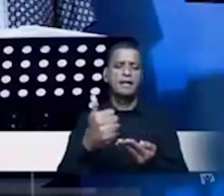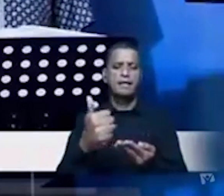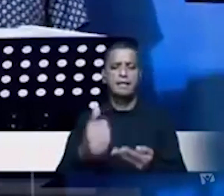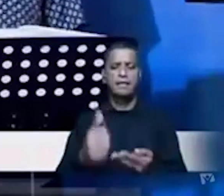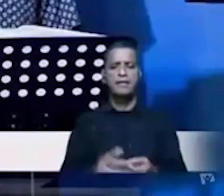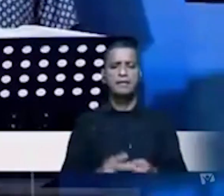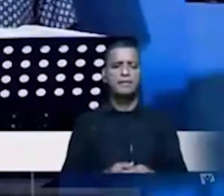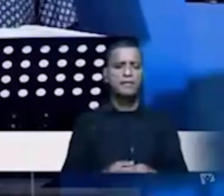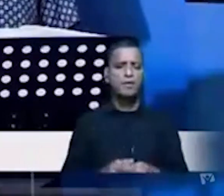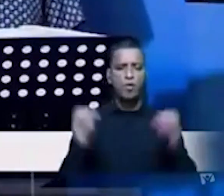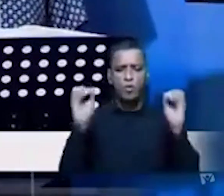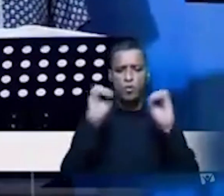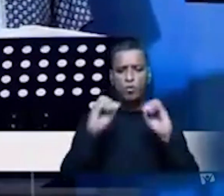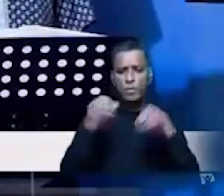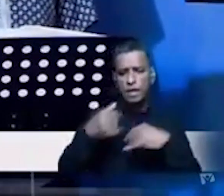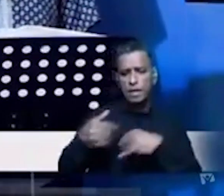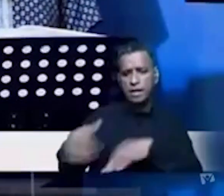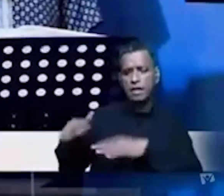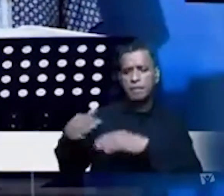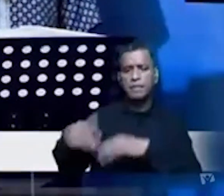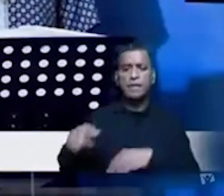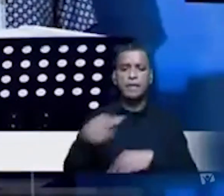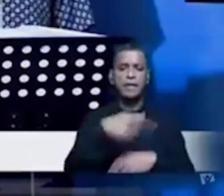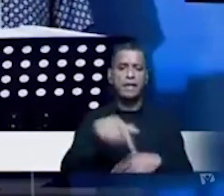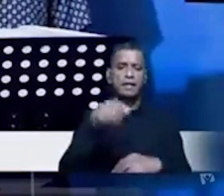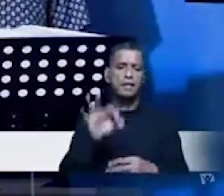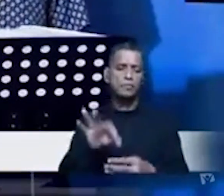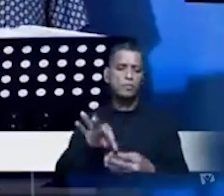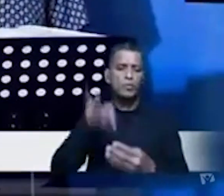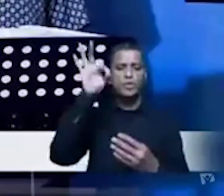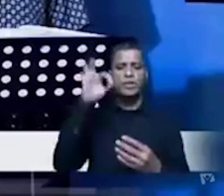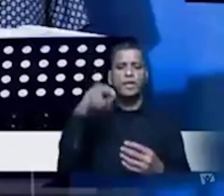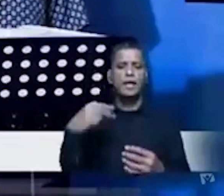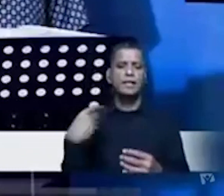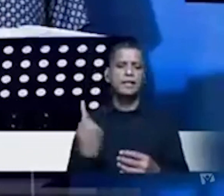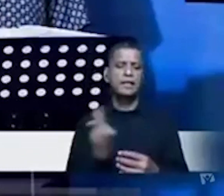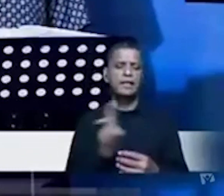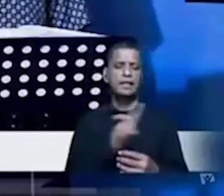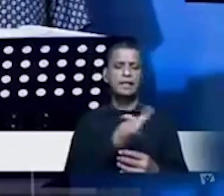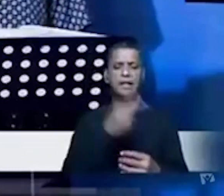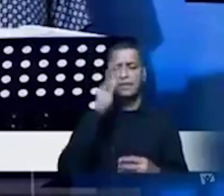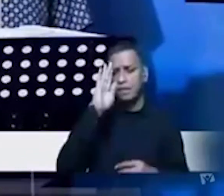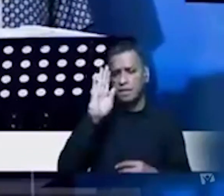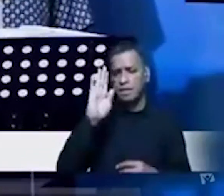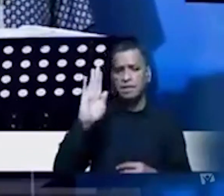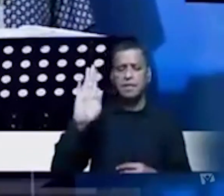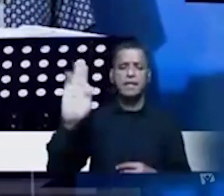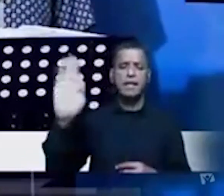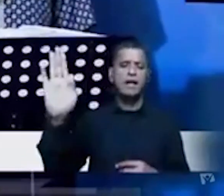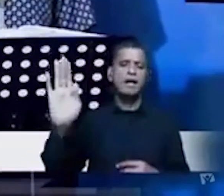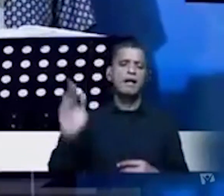kebenaran. Oh biarlah mereka temukan kita setia,